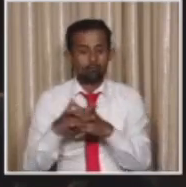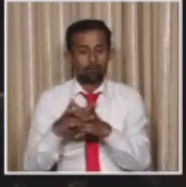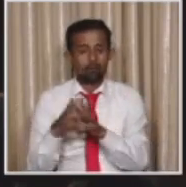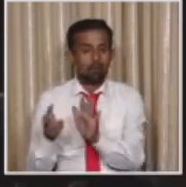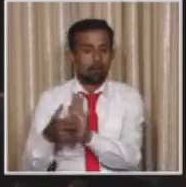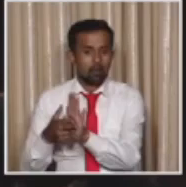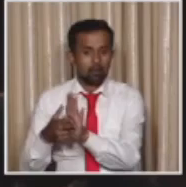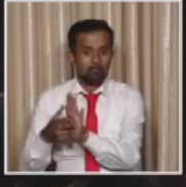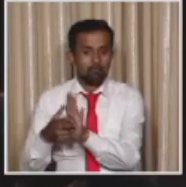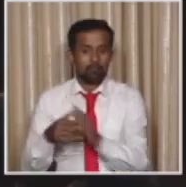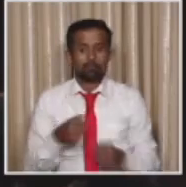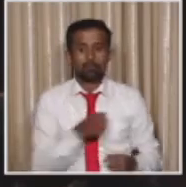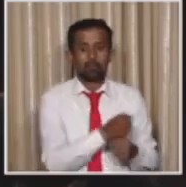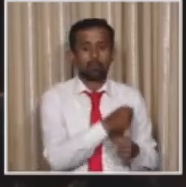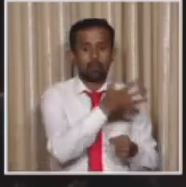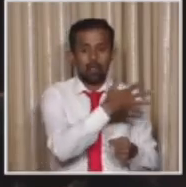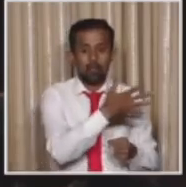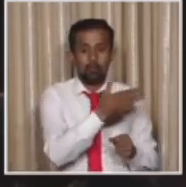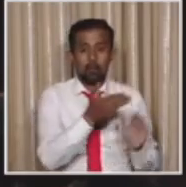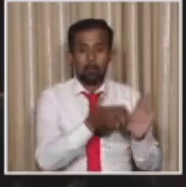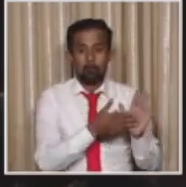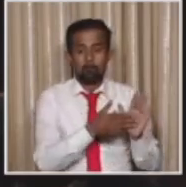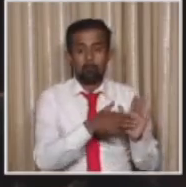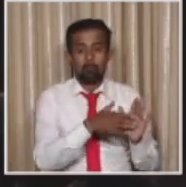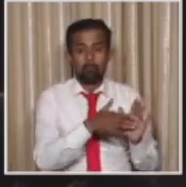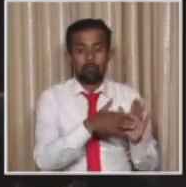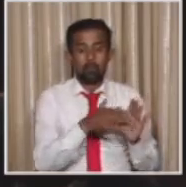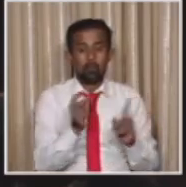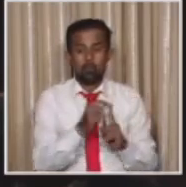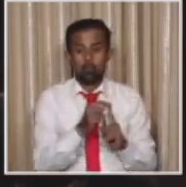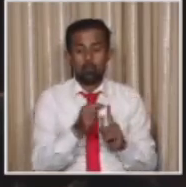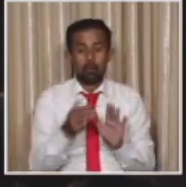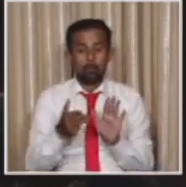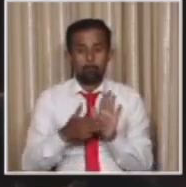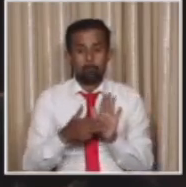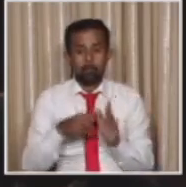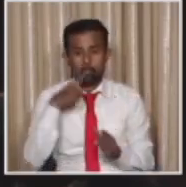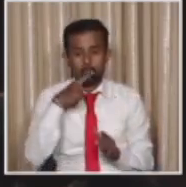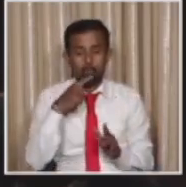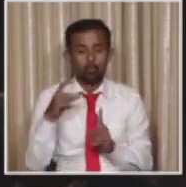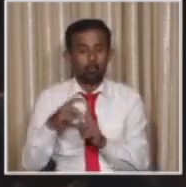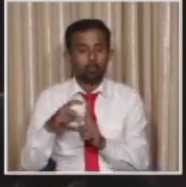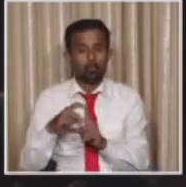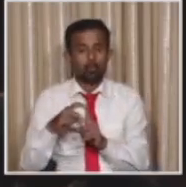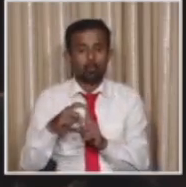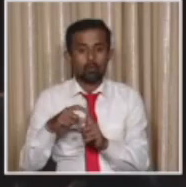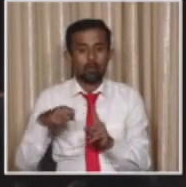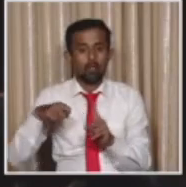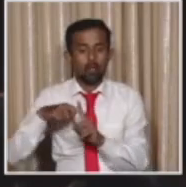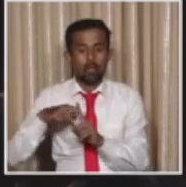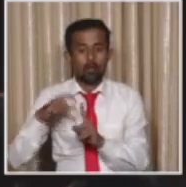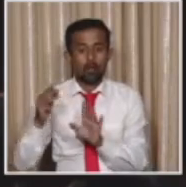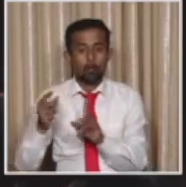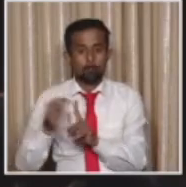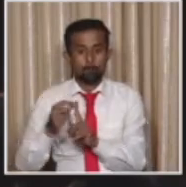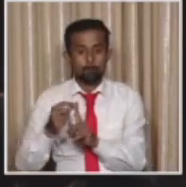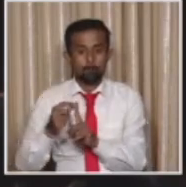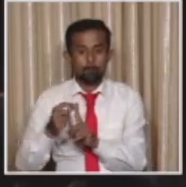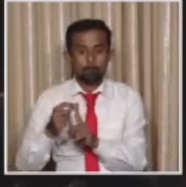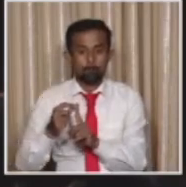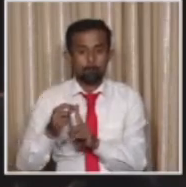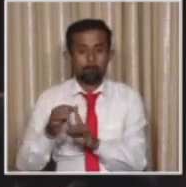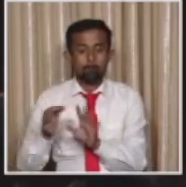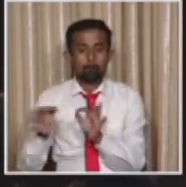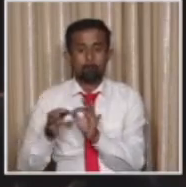නයිනමඩ ගම්පහ මාවය මෝය පෝරුතොට මීගම වෙරළ උද්‍යානයේ දුන්ගල්පිටිය කැපුම්ගොඩ පමුණුගම සරුක්කෝ